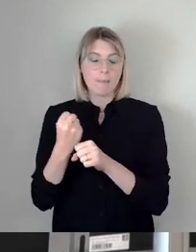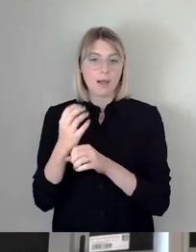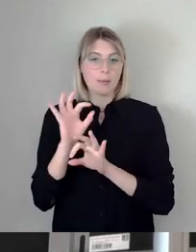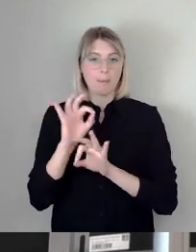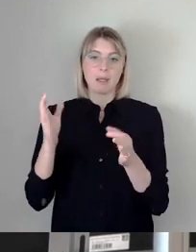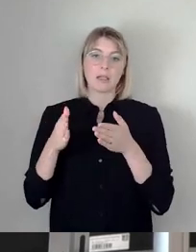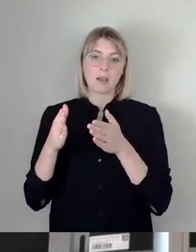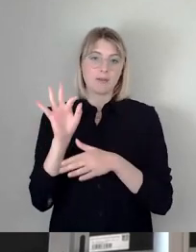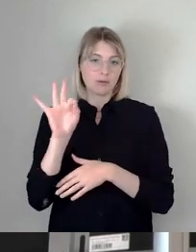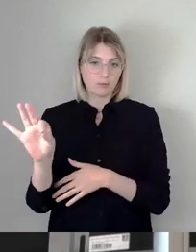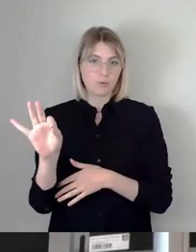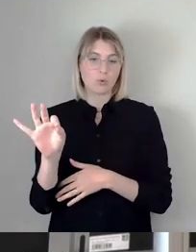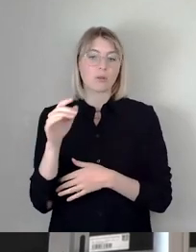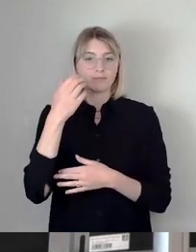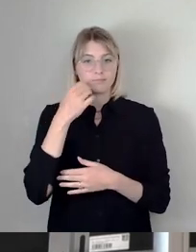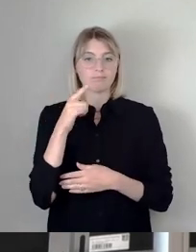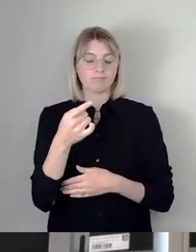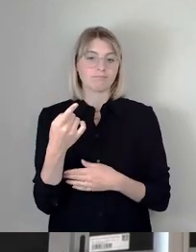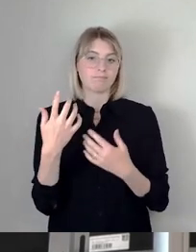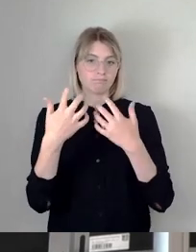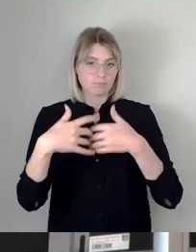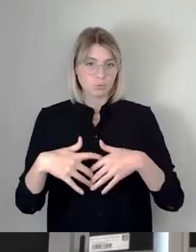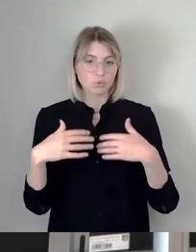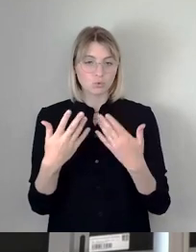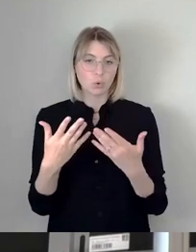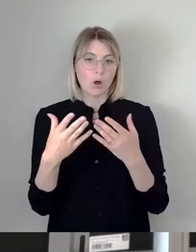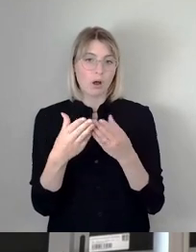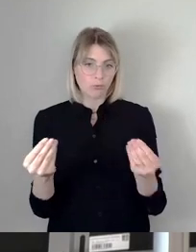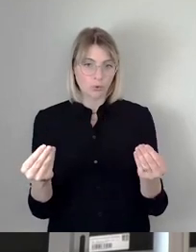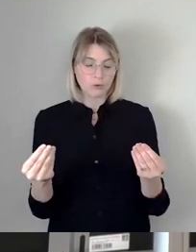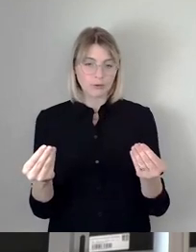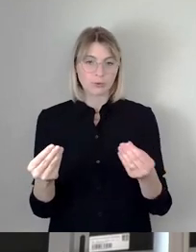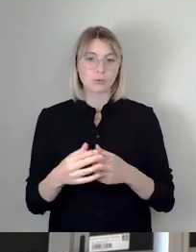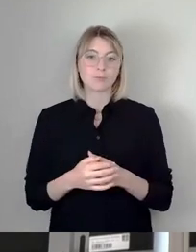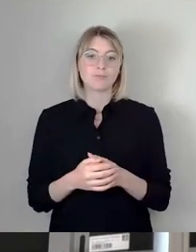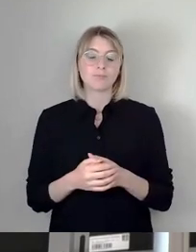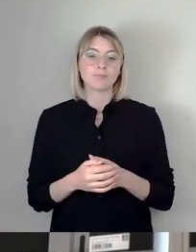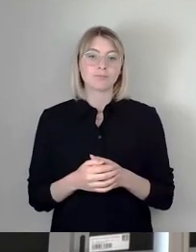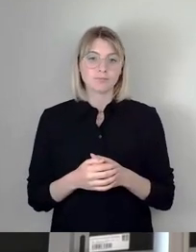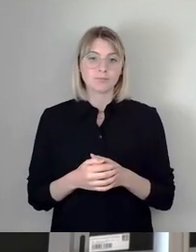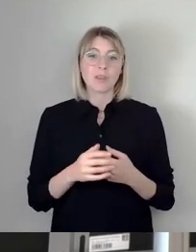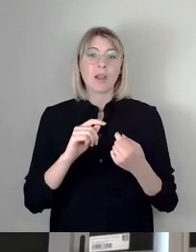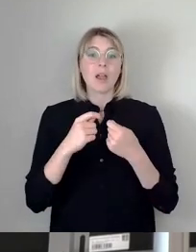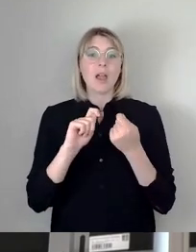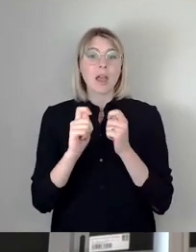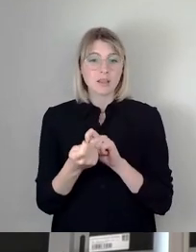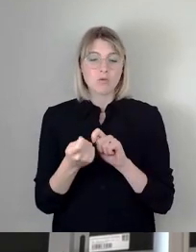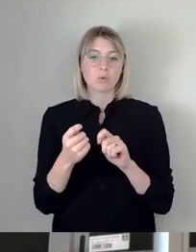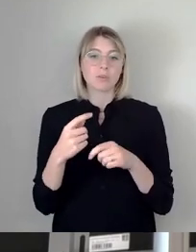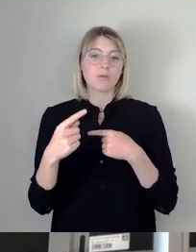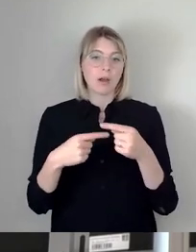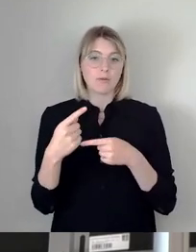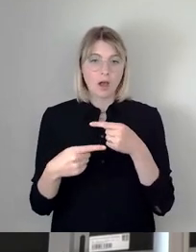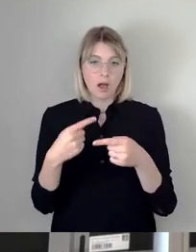Interessenlage in Einklang zu bringen und aufzulösen. Als möglichen Ansatz sehen wir einerseits ein Änderungsverfahren des Flächennutzungsplans mit einer erst